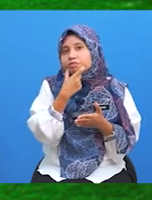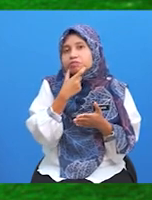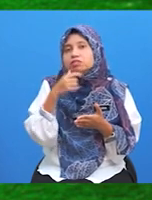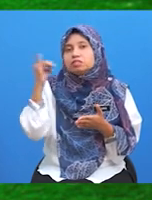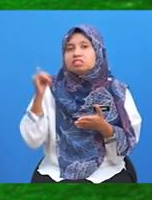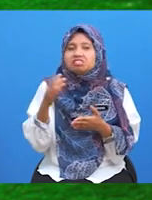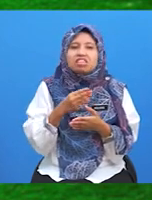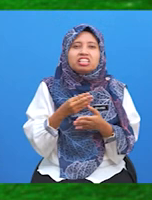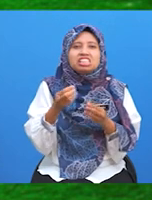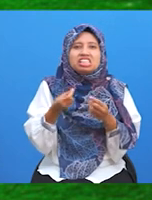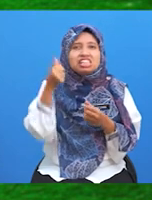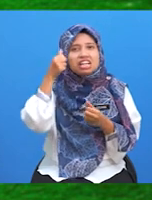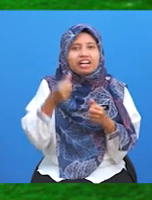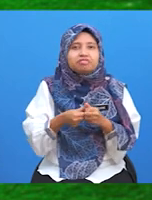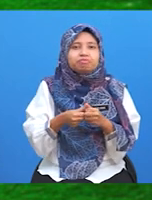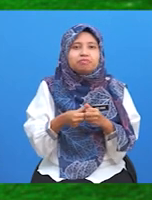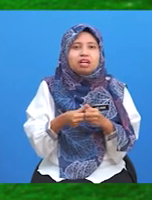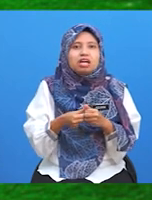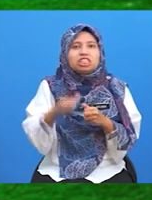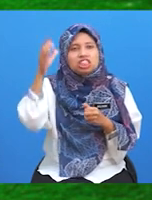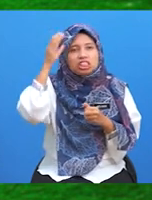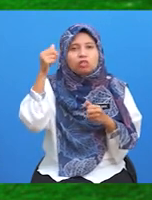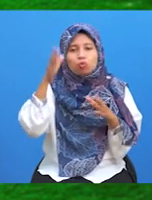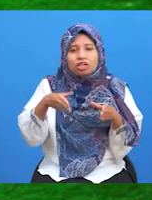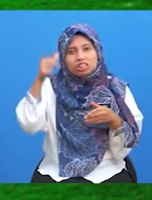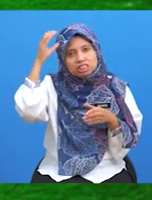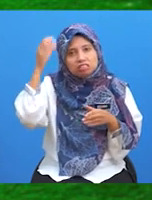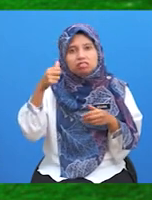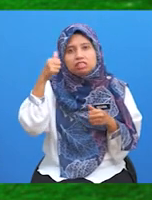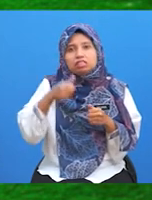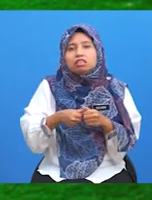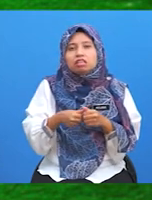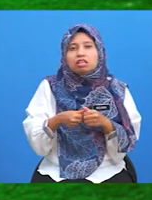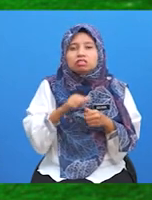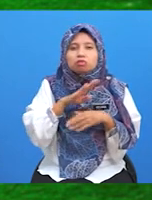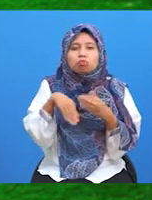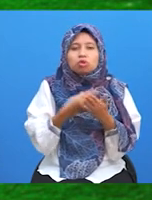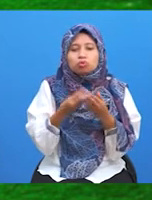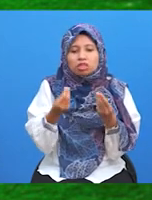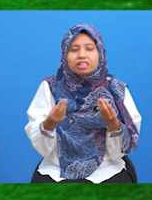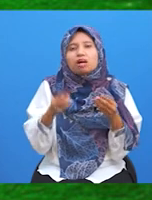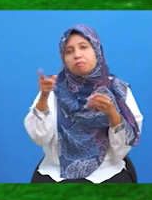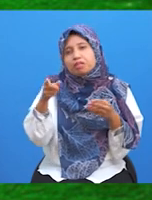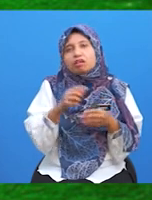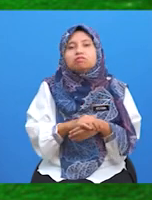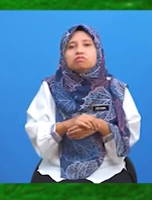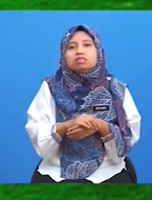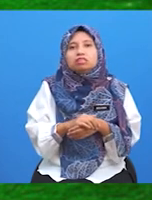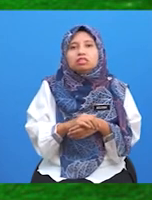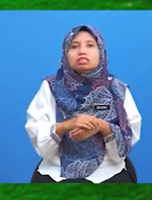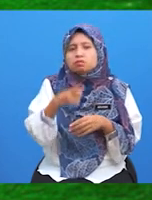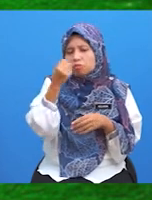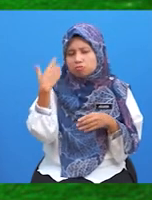mereka. Mereka juga menyokong penyerahan Sarawak kepada kerajaan British kerana mendatangkan faktor